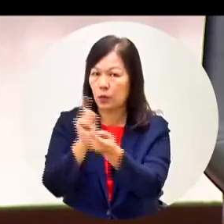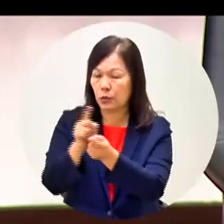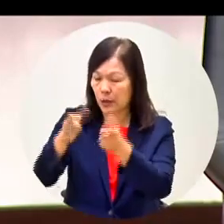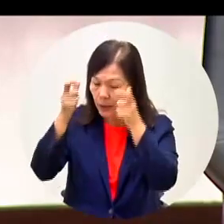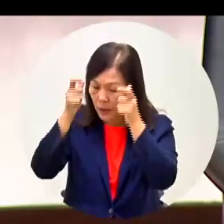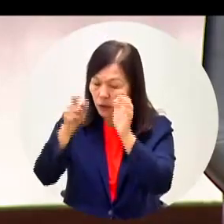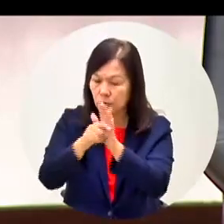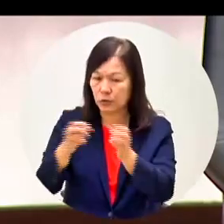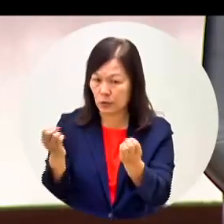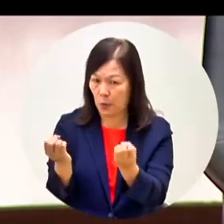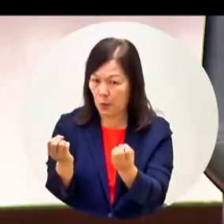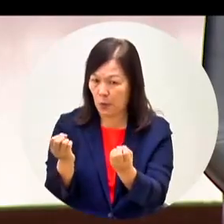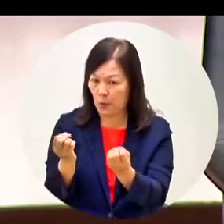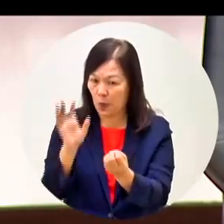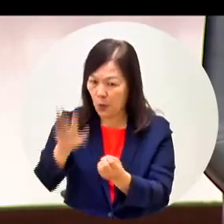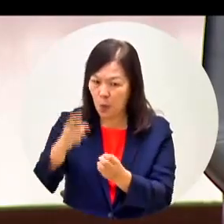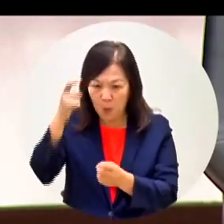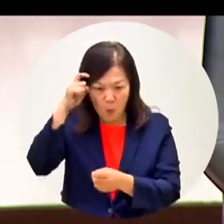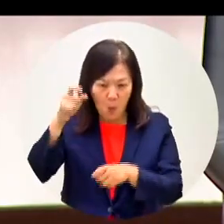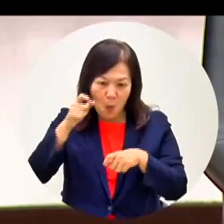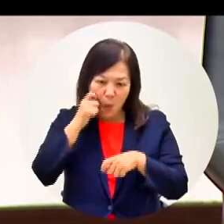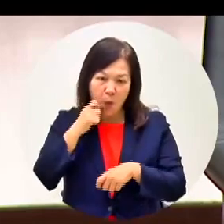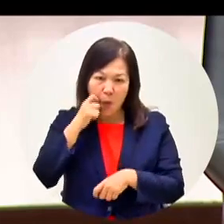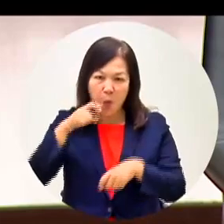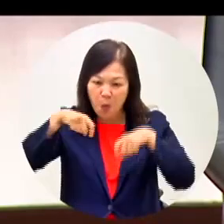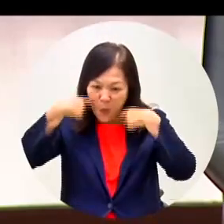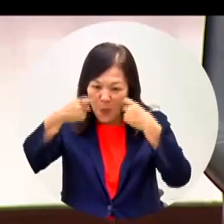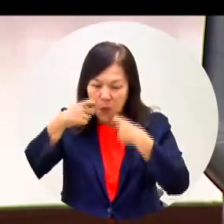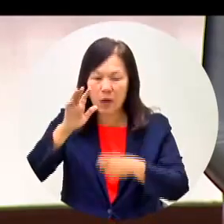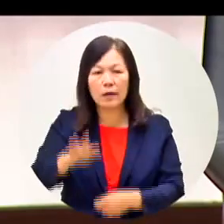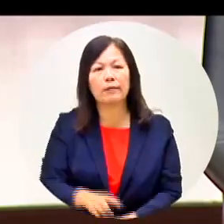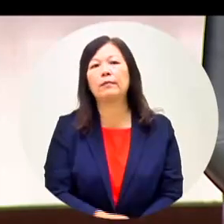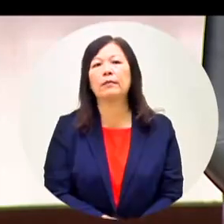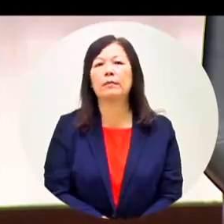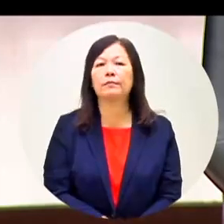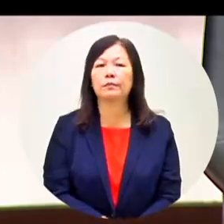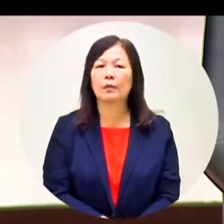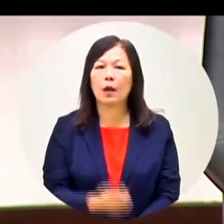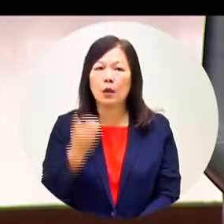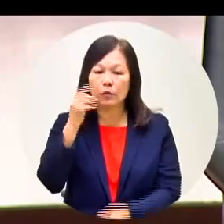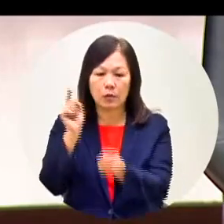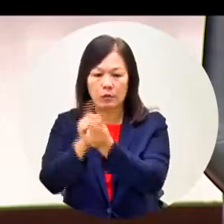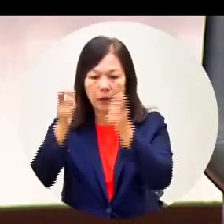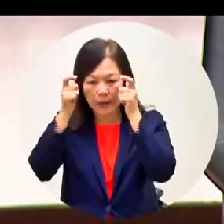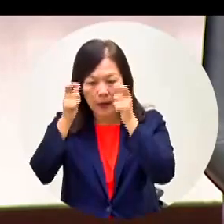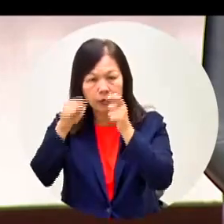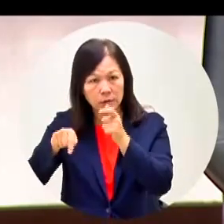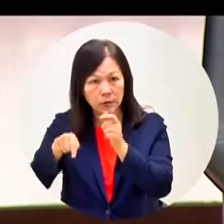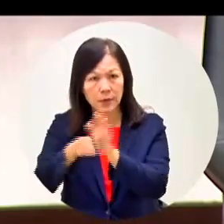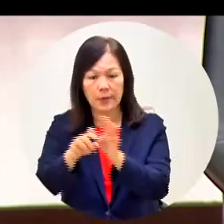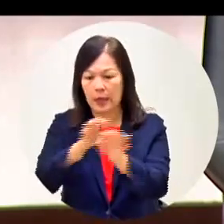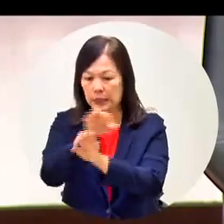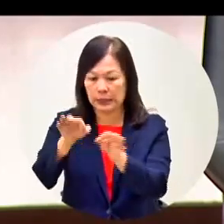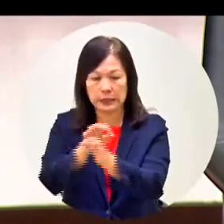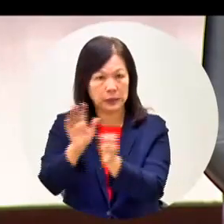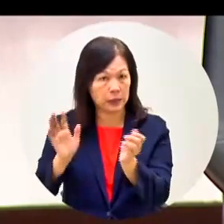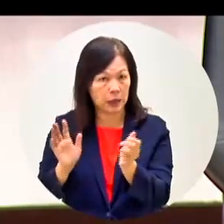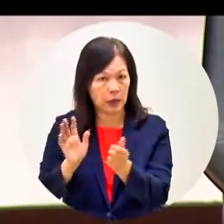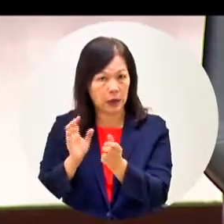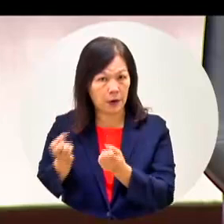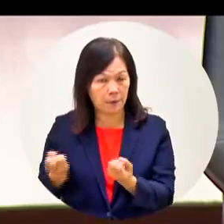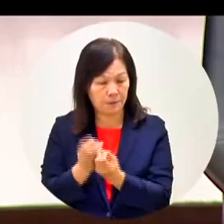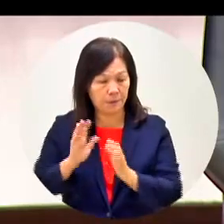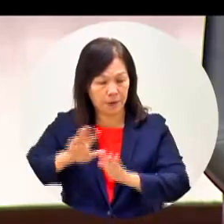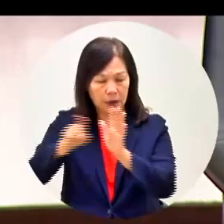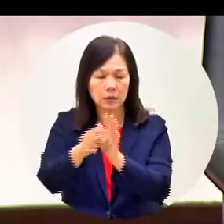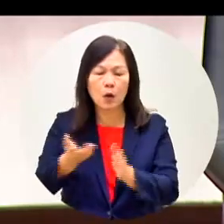趣。这个只要能够对高雄的经济发展、观光发展、产业发展有正面